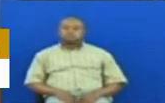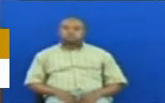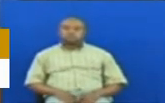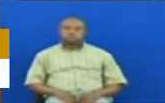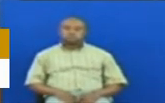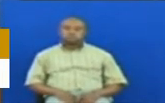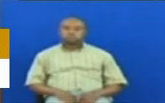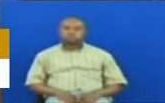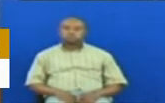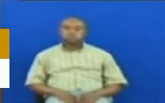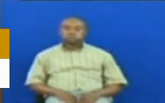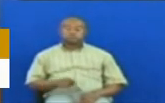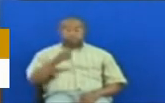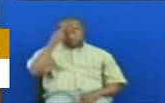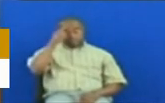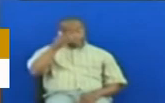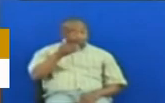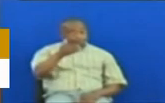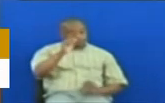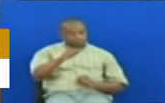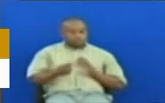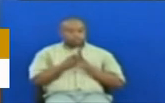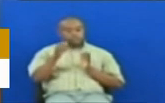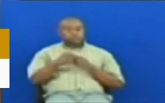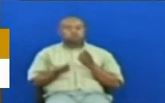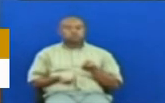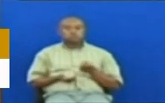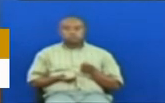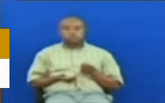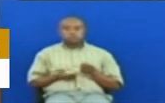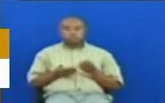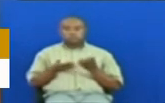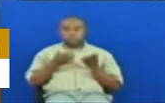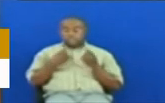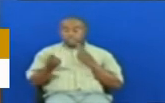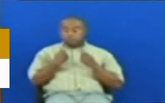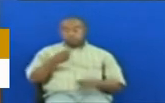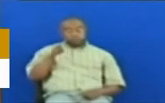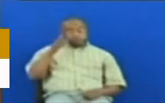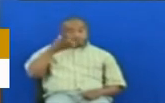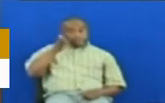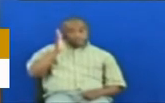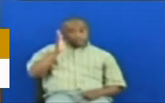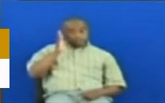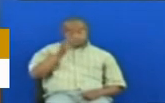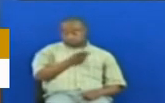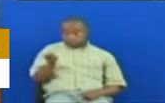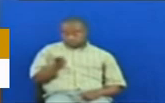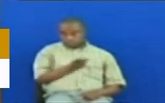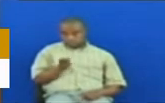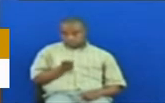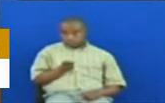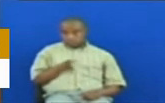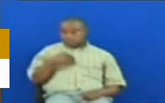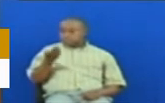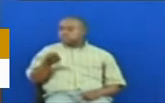Unajua IG, tatizo tukalolipata huku mbele, inafika mahali ambapo mazungumzo mnayoyafanya ninyi serikali pande hizi mbili, hasa